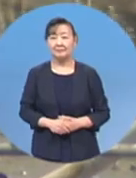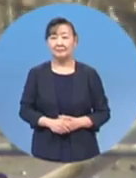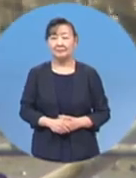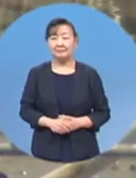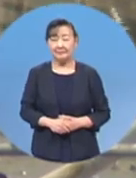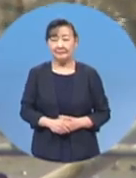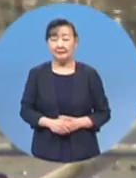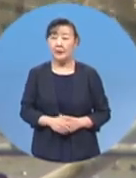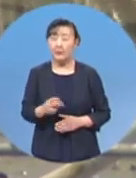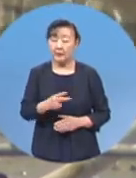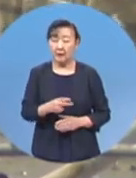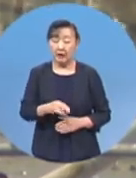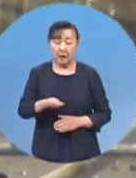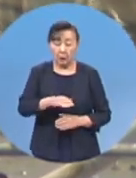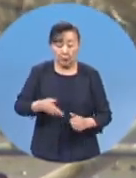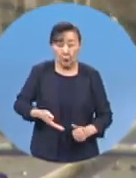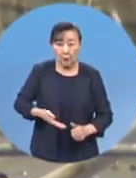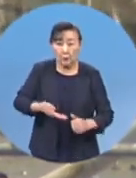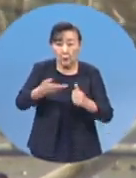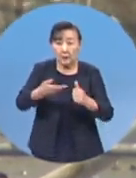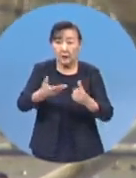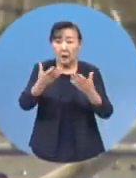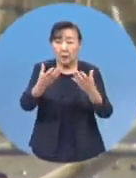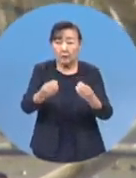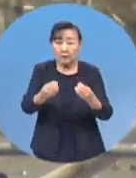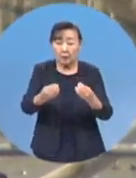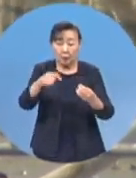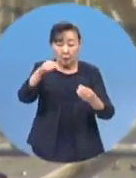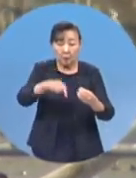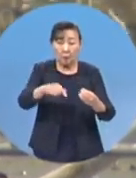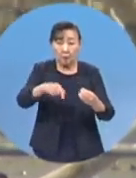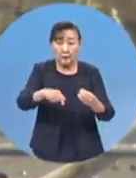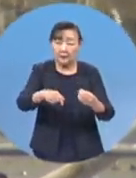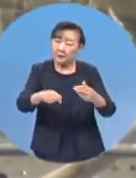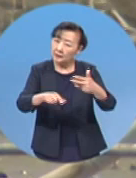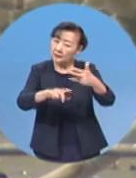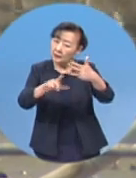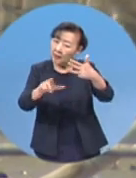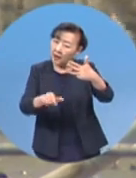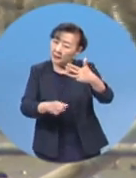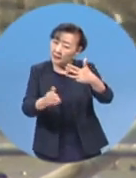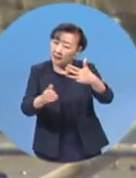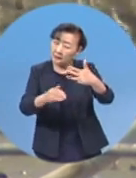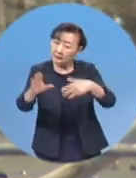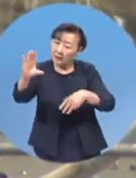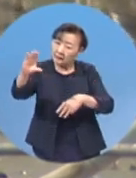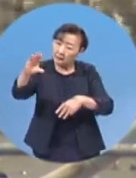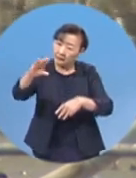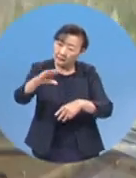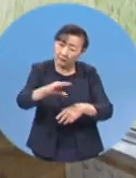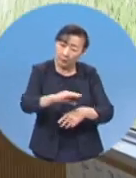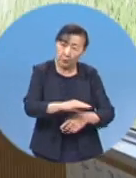でまたね、子育てが終わるとまた八つ干潟に8月ぐらいに戻ってきます